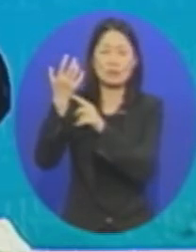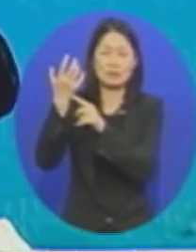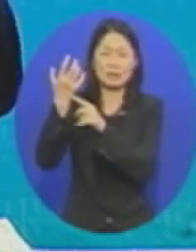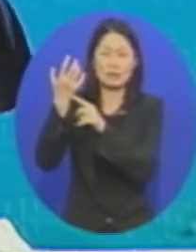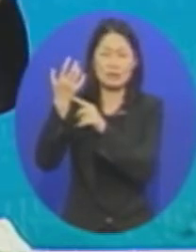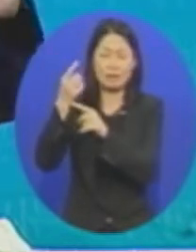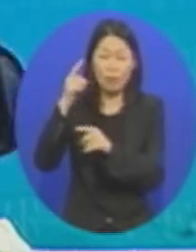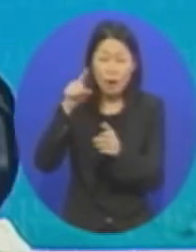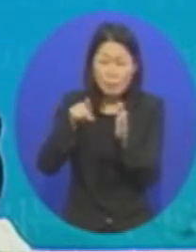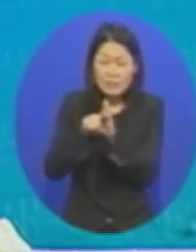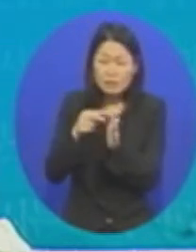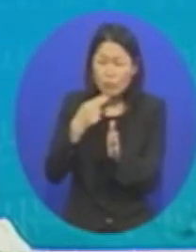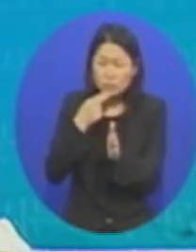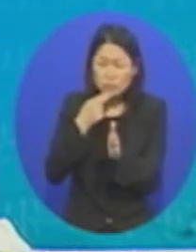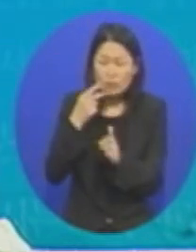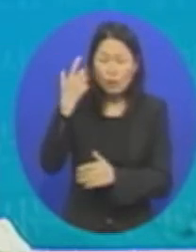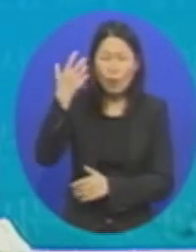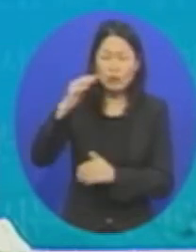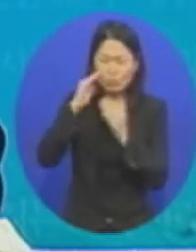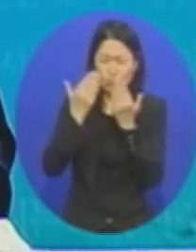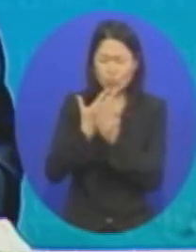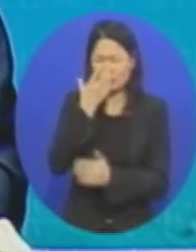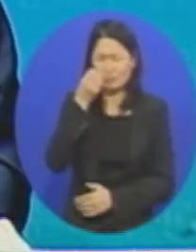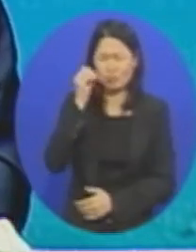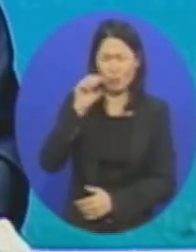없으면 다 영원의 못생겼어요